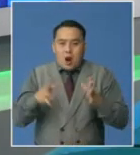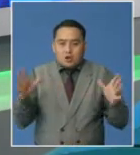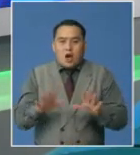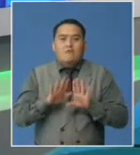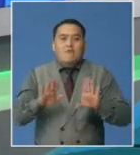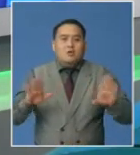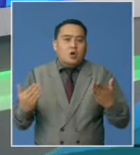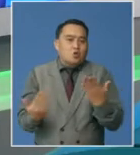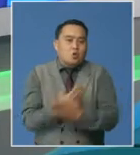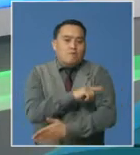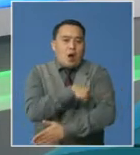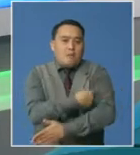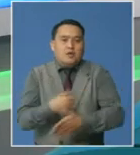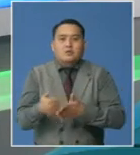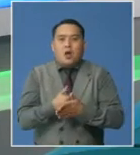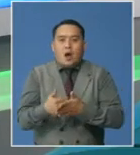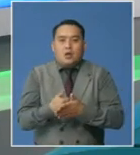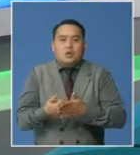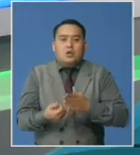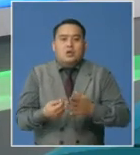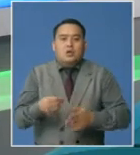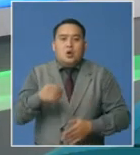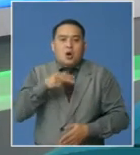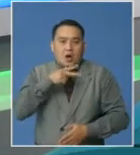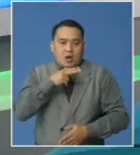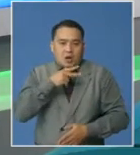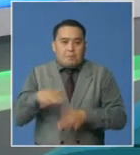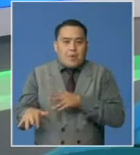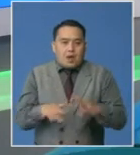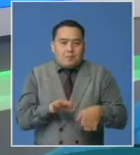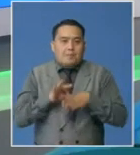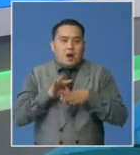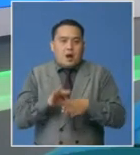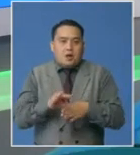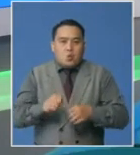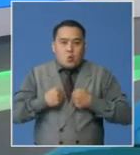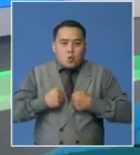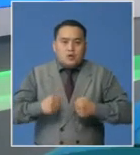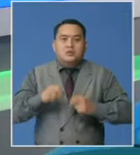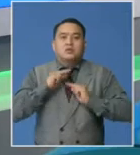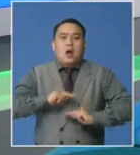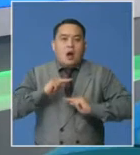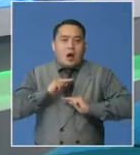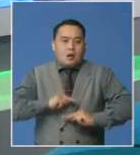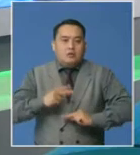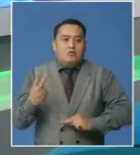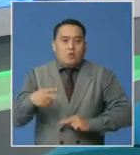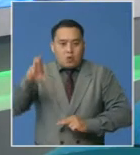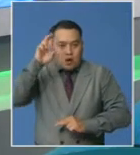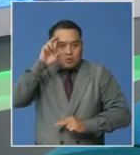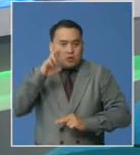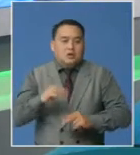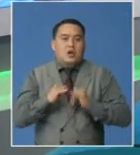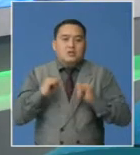выставка современных медицинских достижений клиник Южной Кореи. Мероприятие прошло в рамках укрепления сотрудничества 2 стран в